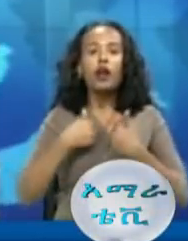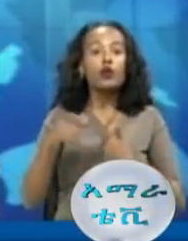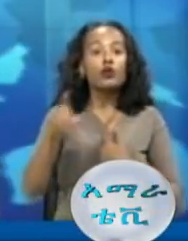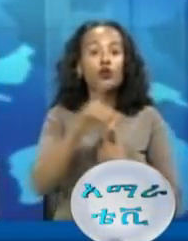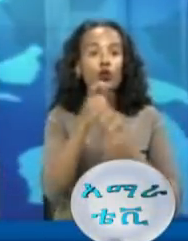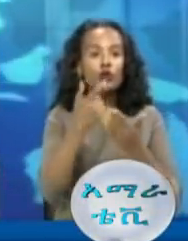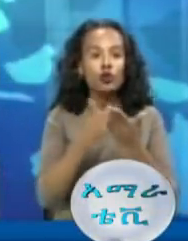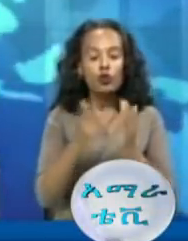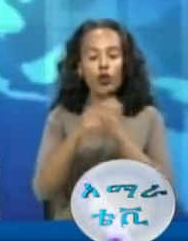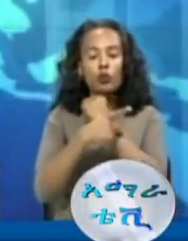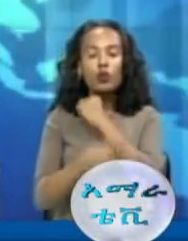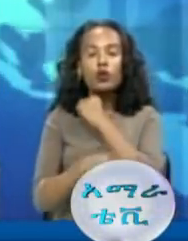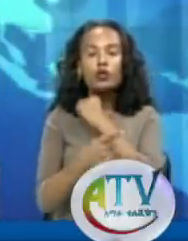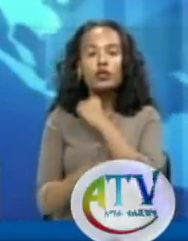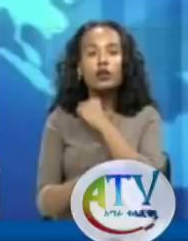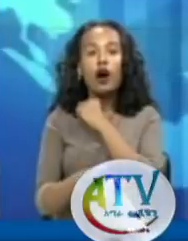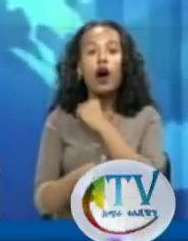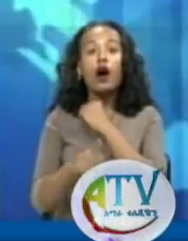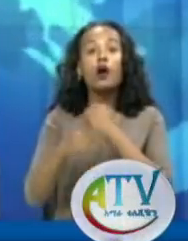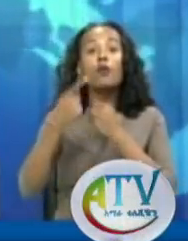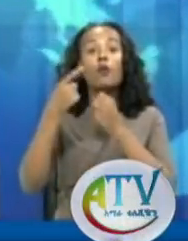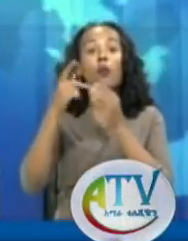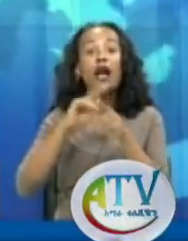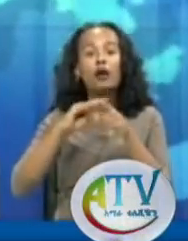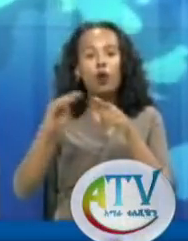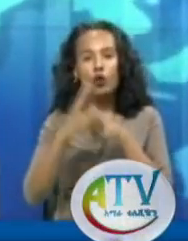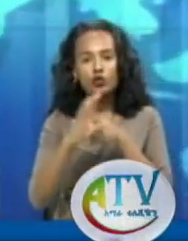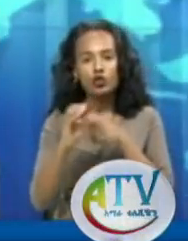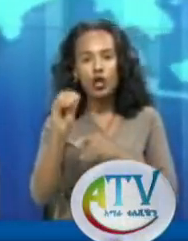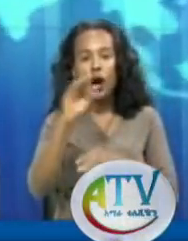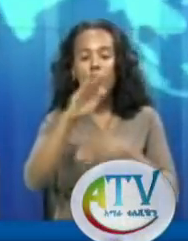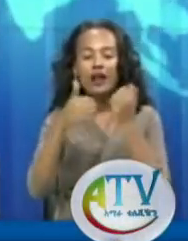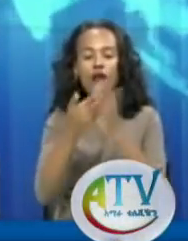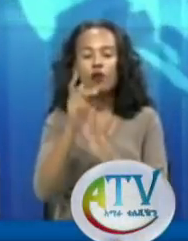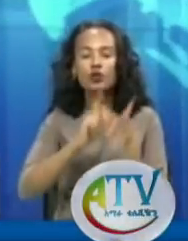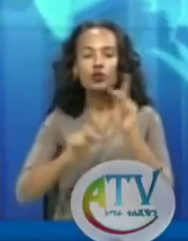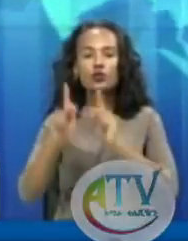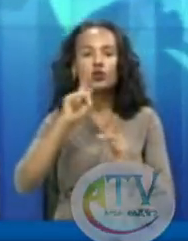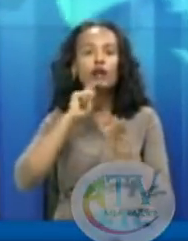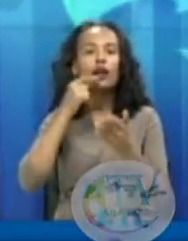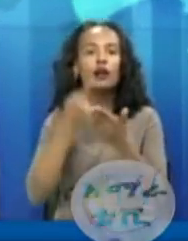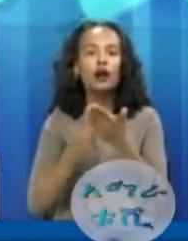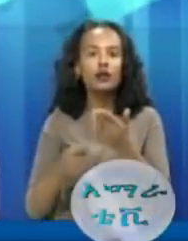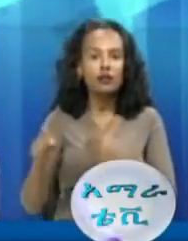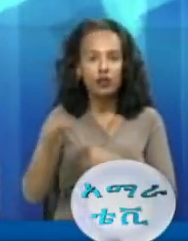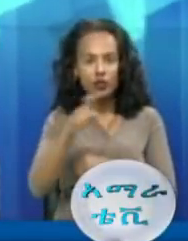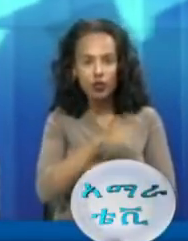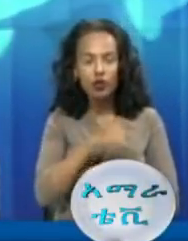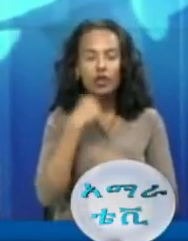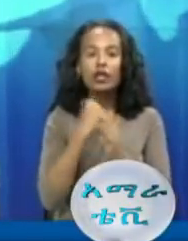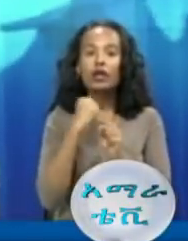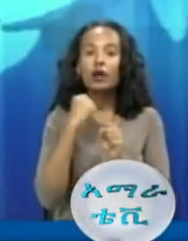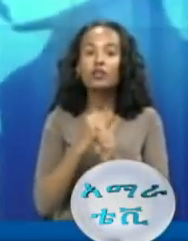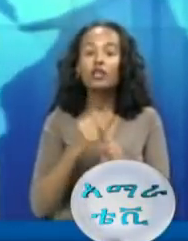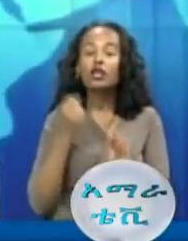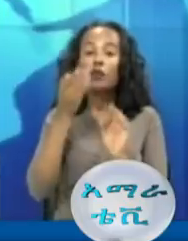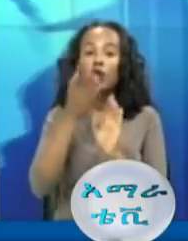እንዲሁም የፖለቲካ ሊቃንና መላ ህዝቡን ተሳትፎ ያረጋገጠ እንዲሆን ከመስራት